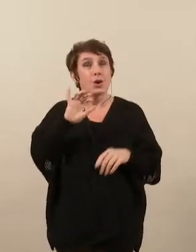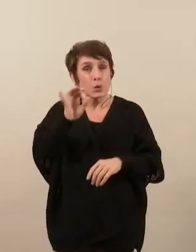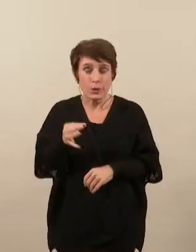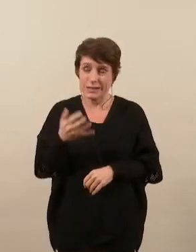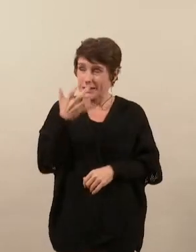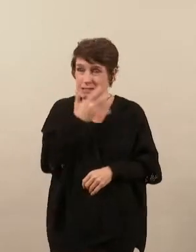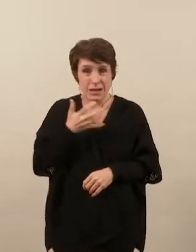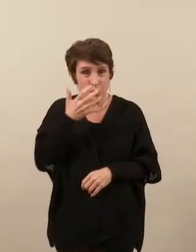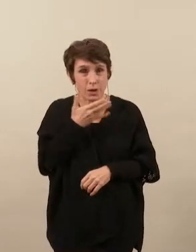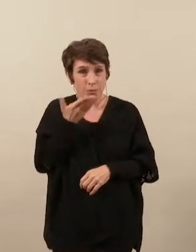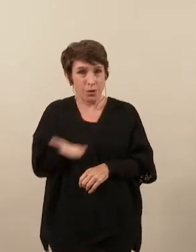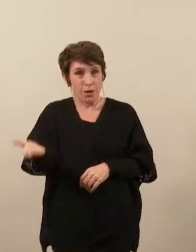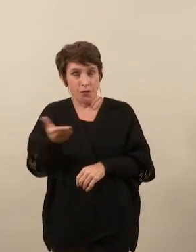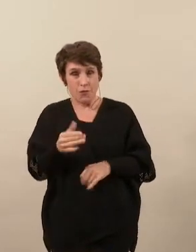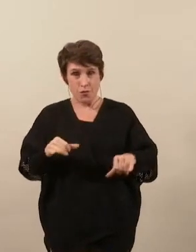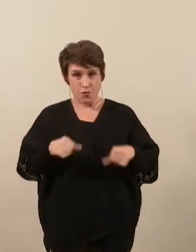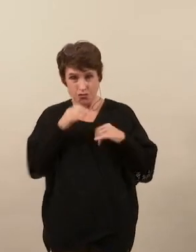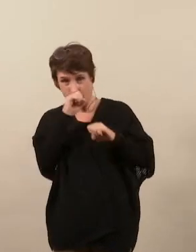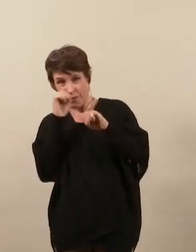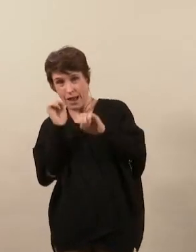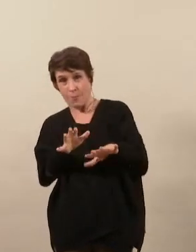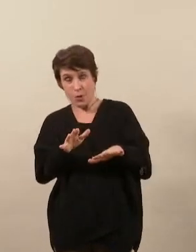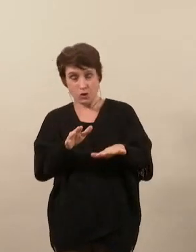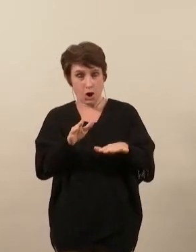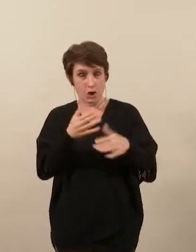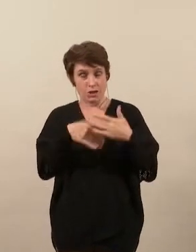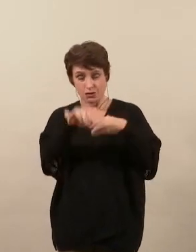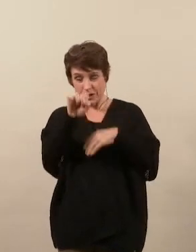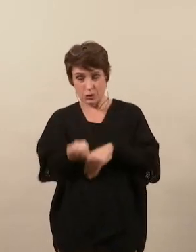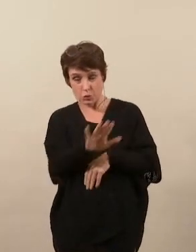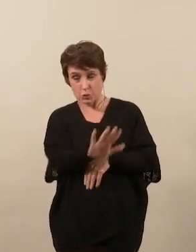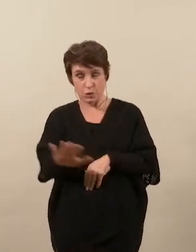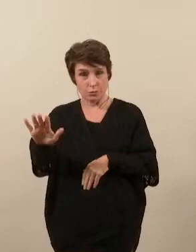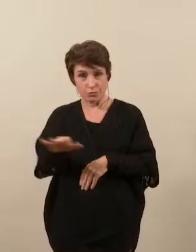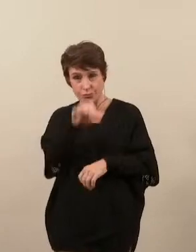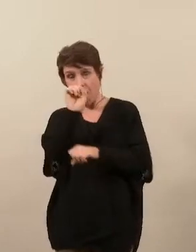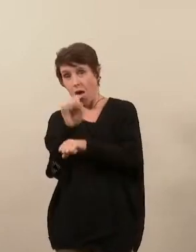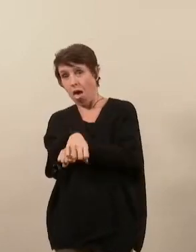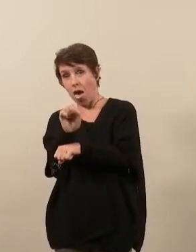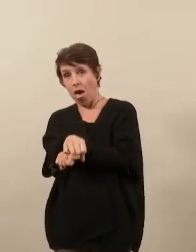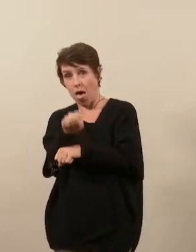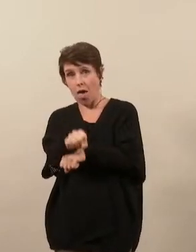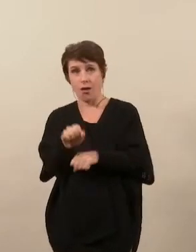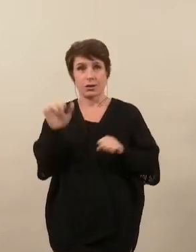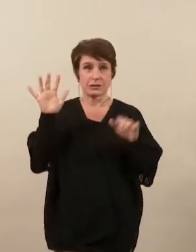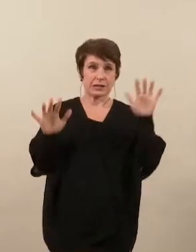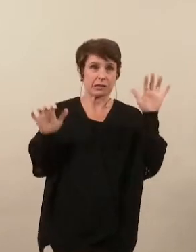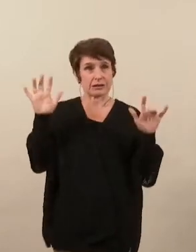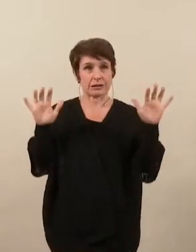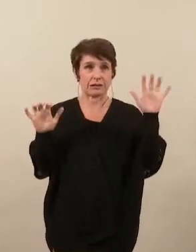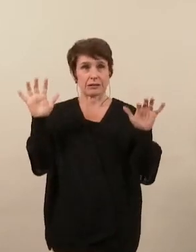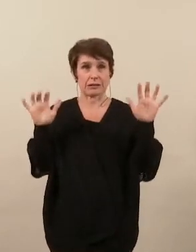la jeunesse sur la moitié de la ville, sur le sud de la ville de Grenoble. Laissez s'exprimer l'opposition.